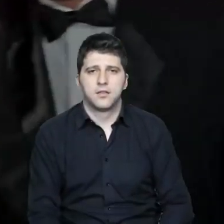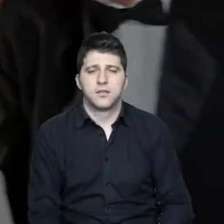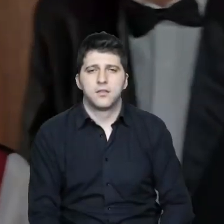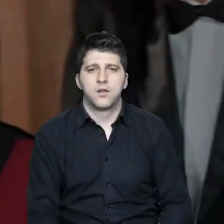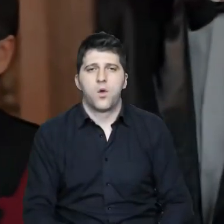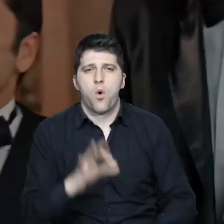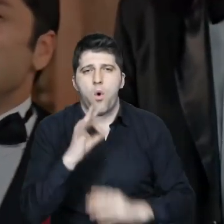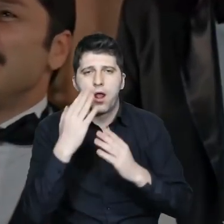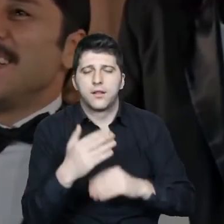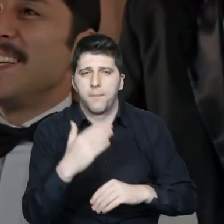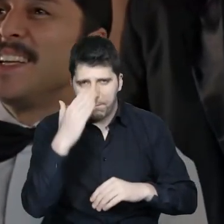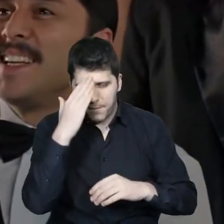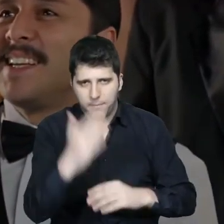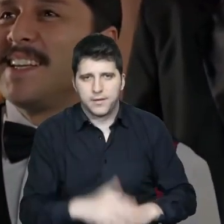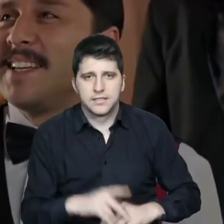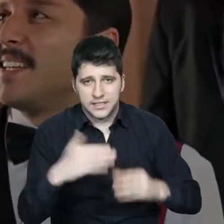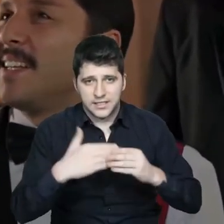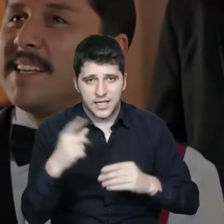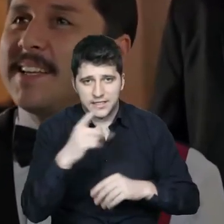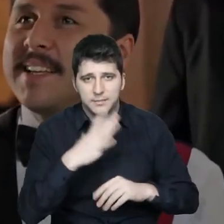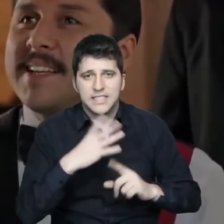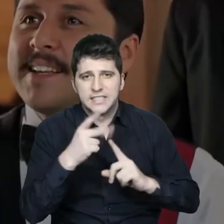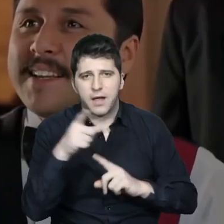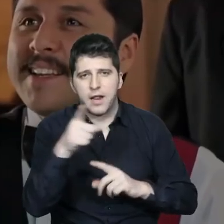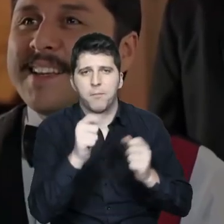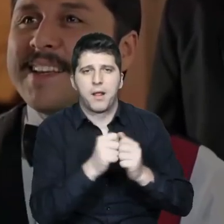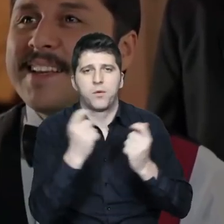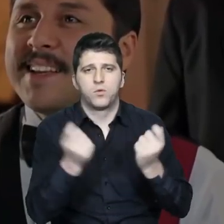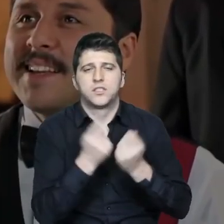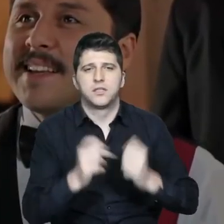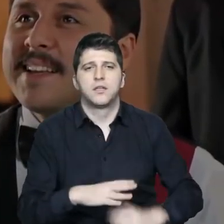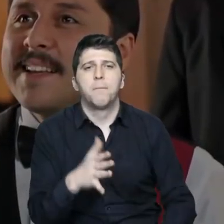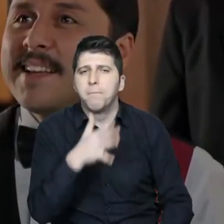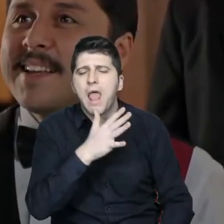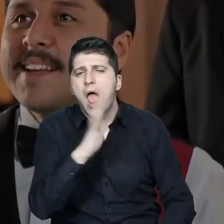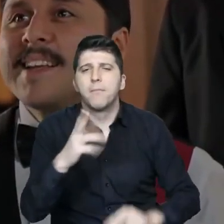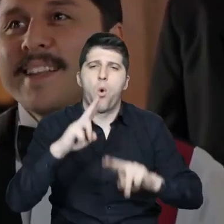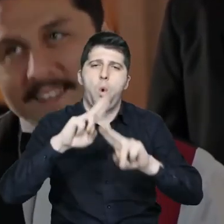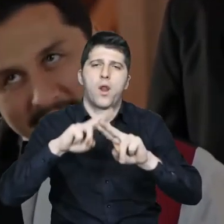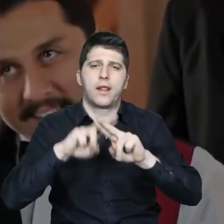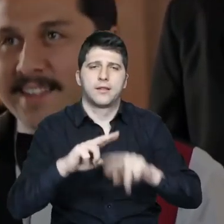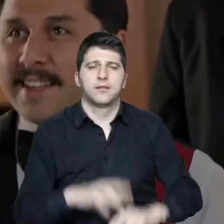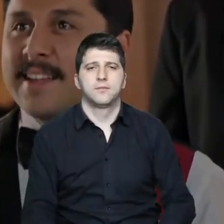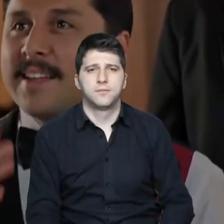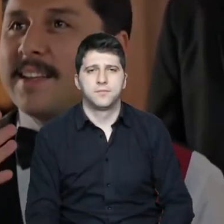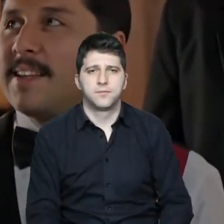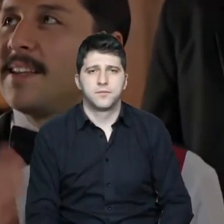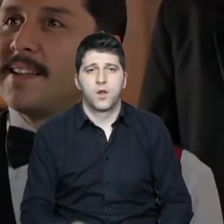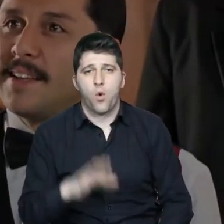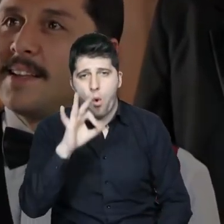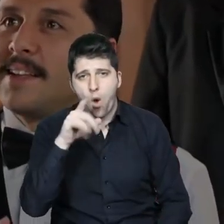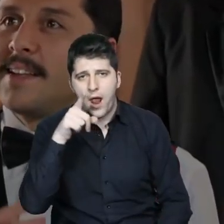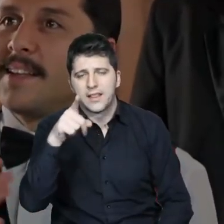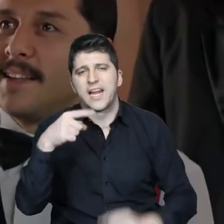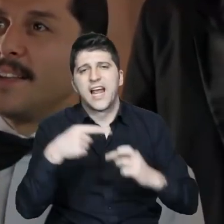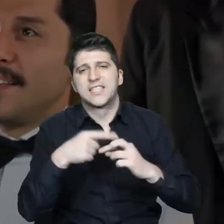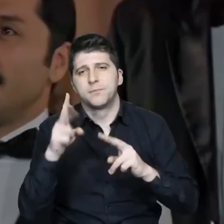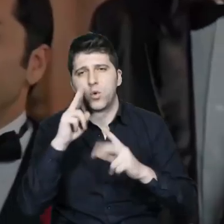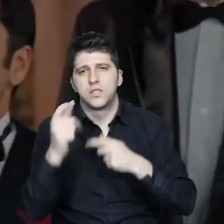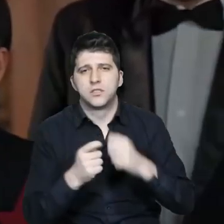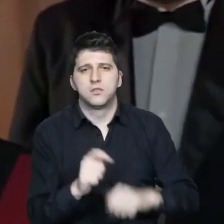Oral. Merhaba kardeş. Tanışmanızı istedim. İsmail seninle çalışacak. Bildiğin ne varsa her şeyi ona da öğretmeni istiyorum. Oral resepsiyona